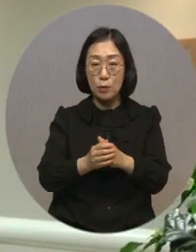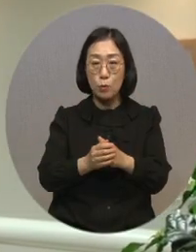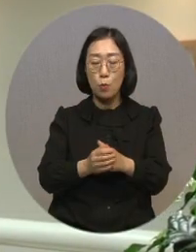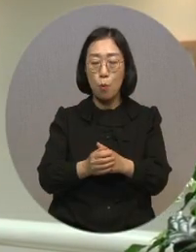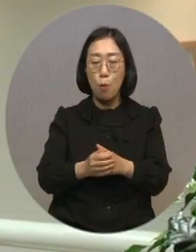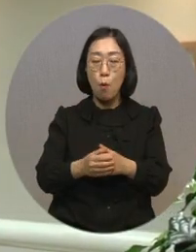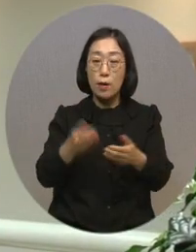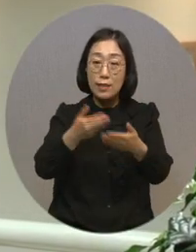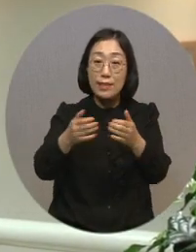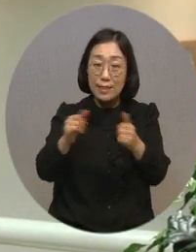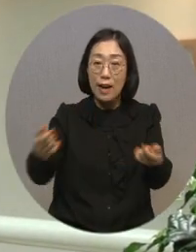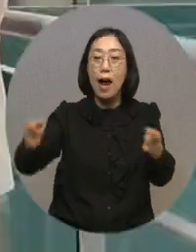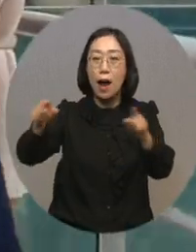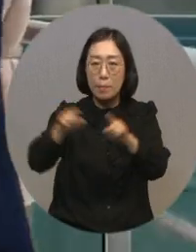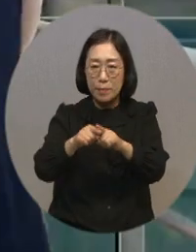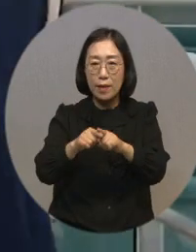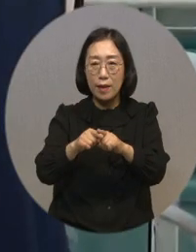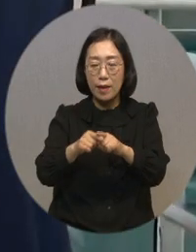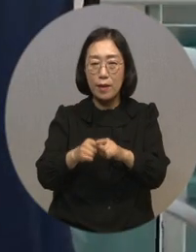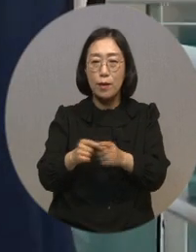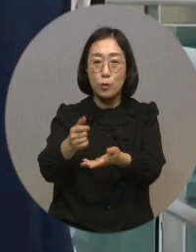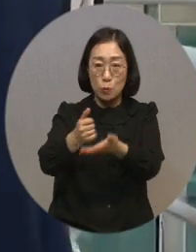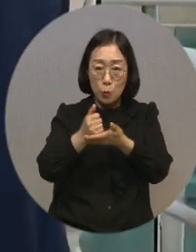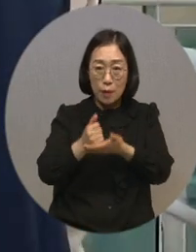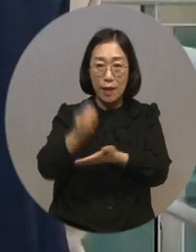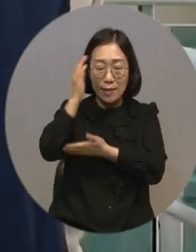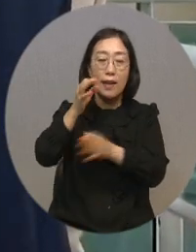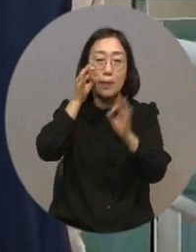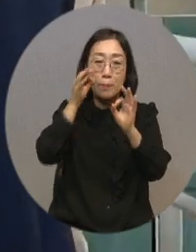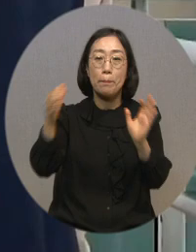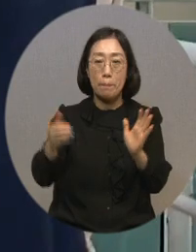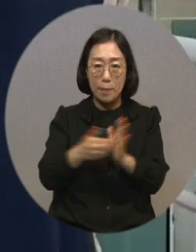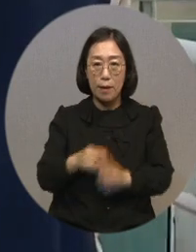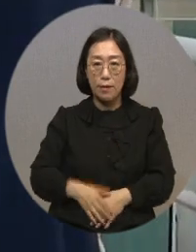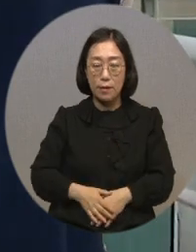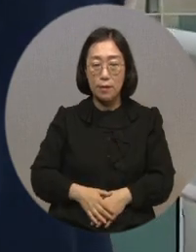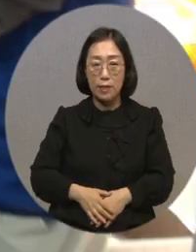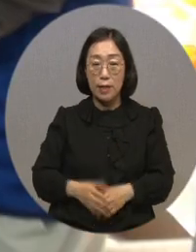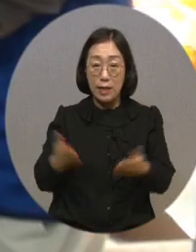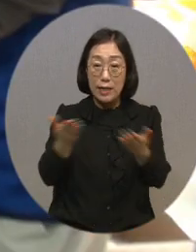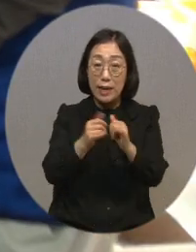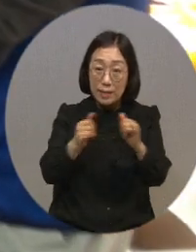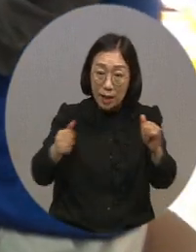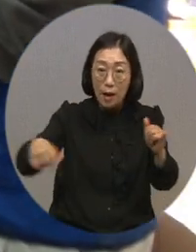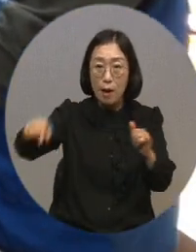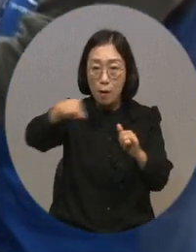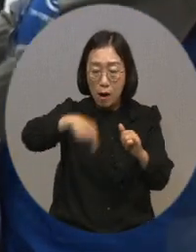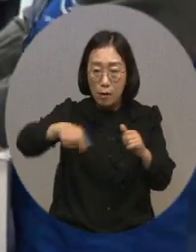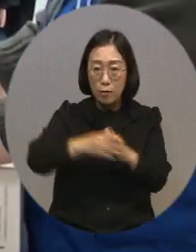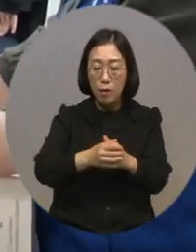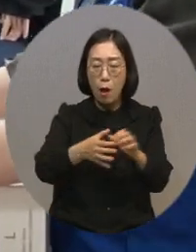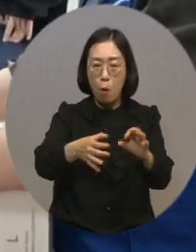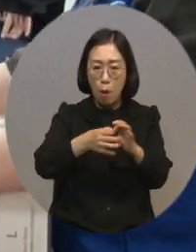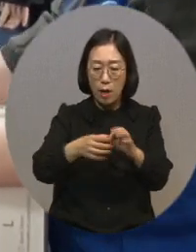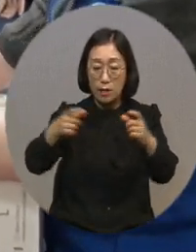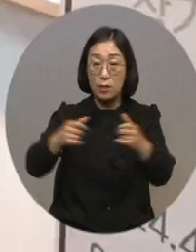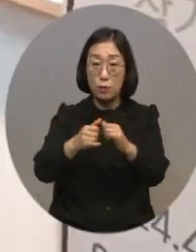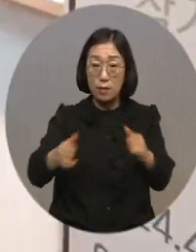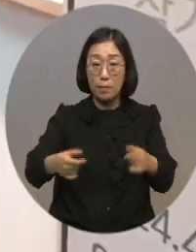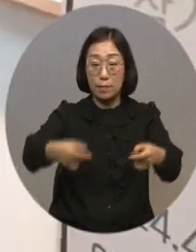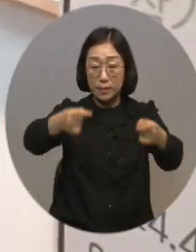작가와 함께하는 시간을 가졌습니다. 강수현 양주시장을 비롯한 시청 직원들과 작가들, 관계자들, 많은 시민들이